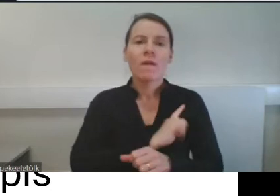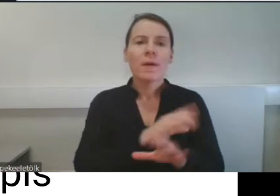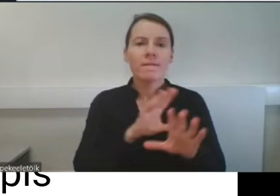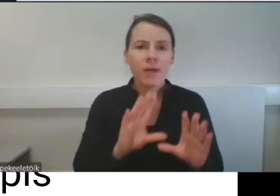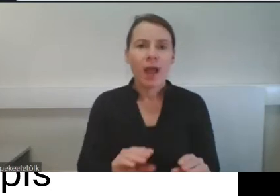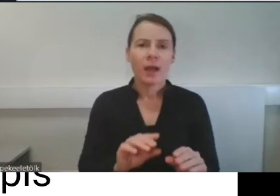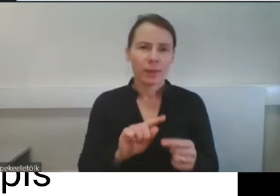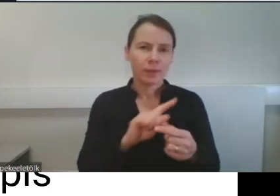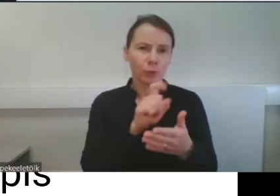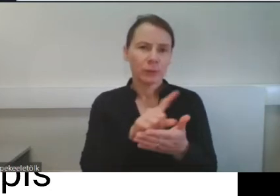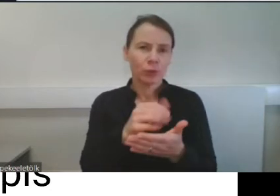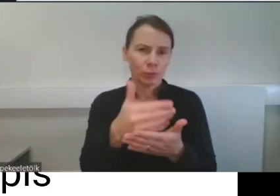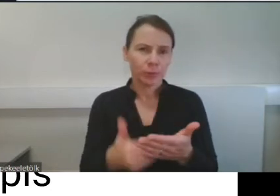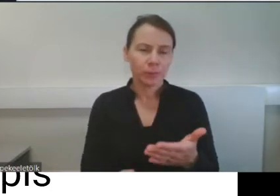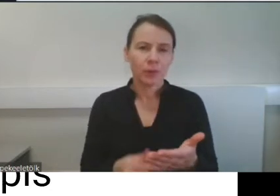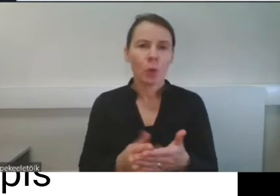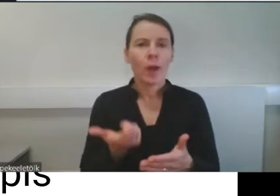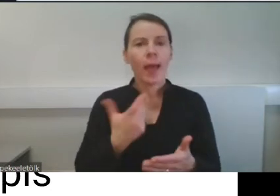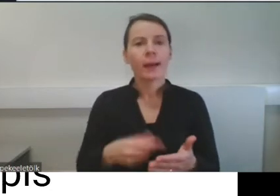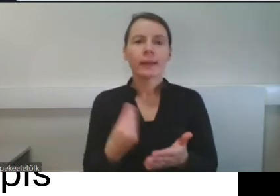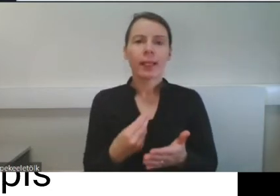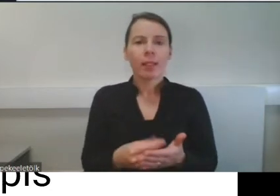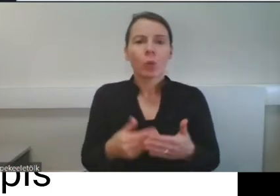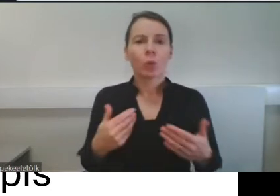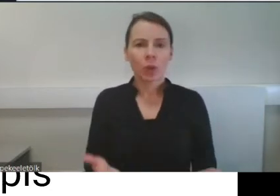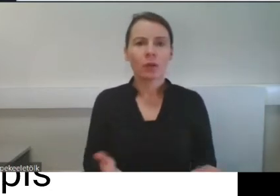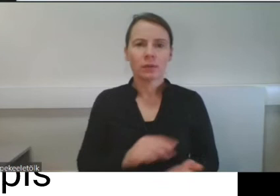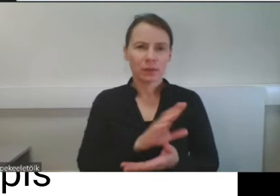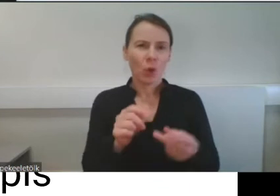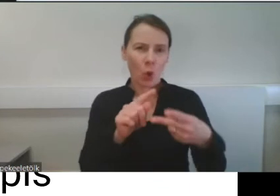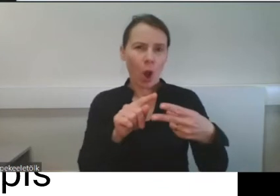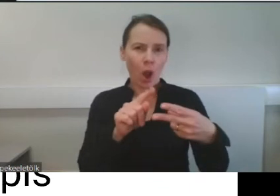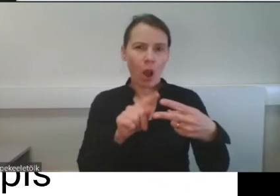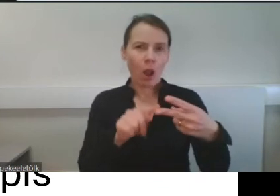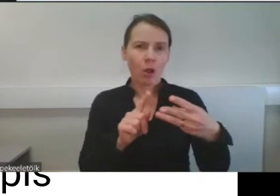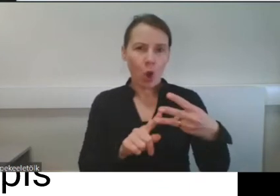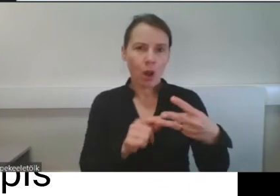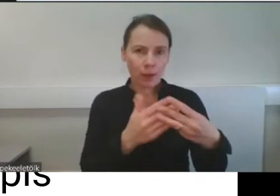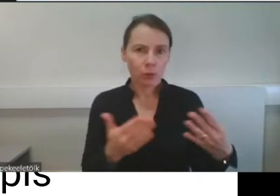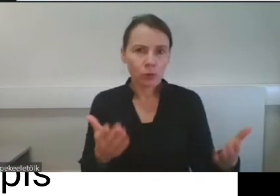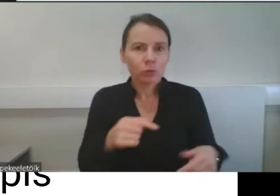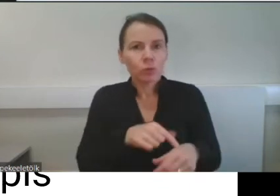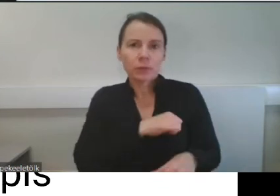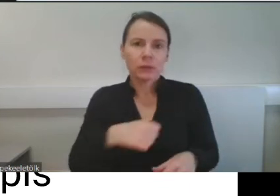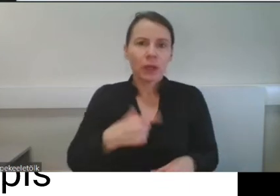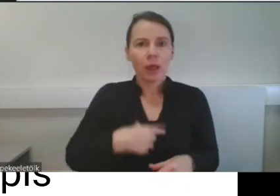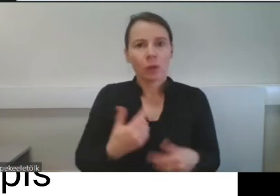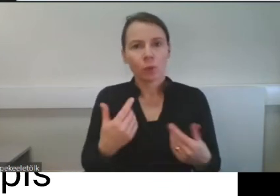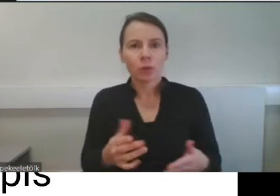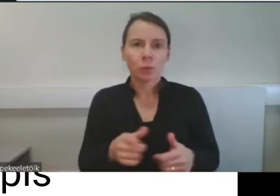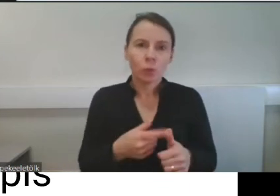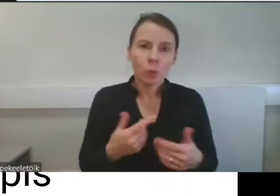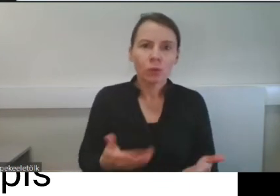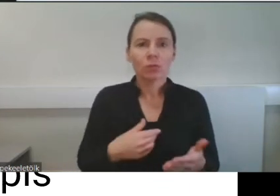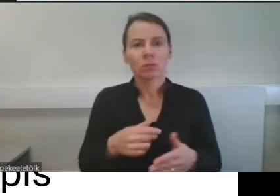võtsime siis eeskujuks Maailma Terviseorganisatsiooni vastavad instrumendid ja paljudele siis ka tuttav lühend võib-olla